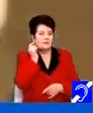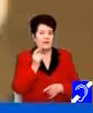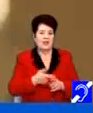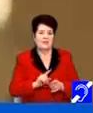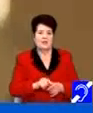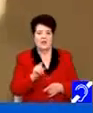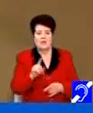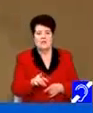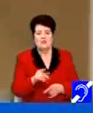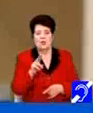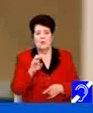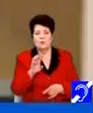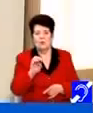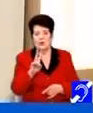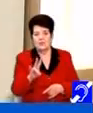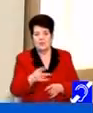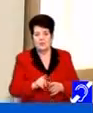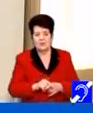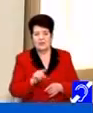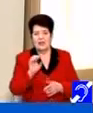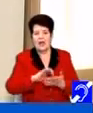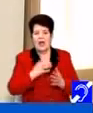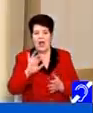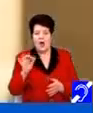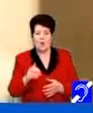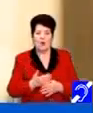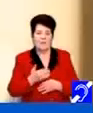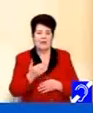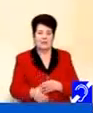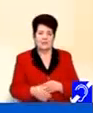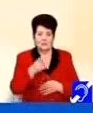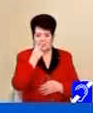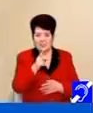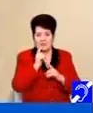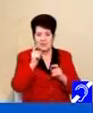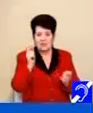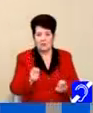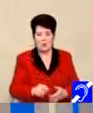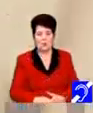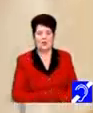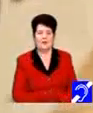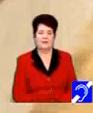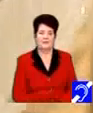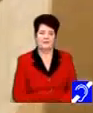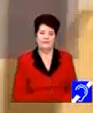brățară pentru Meghan și buton pentru prințul Harry, toate din aur. Mai târziu, în telejurnal, vedeți cadourile princiare.